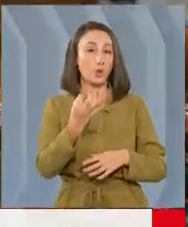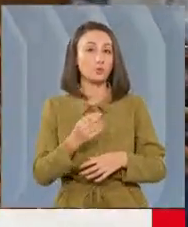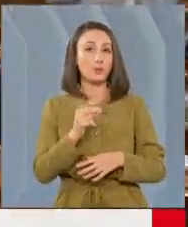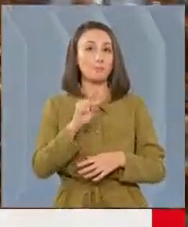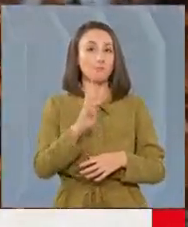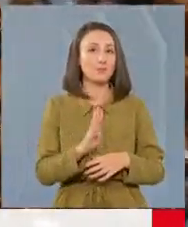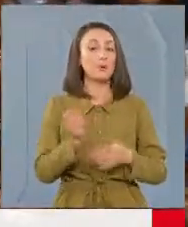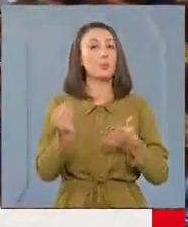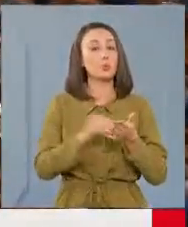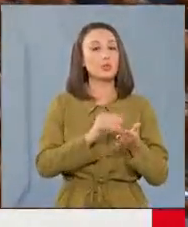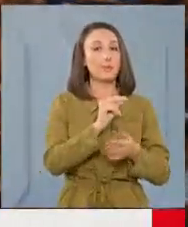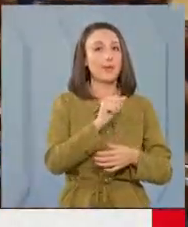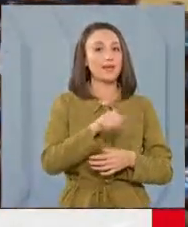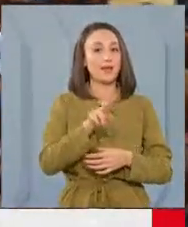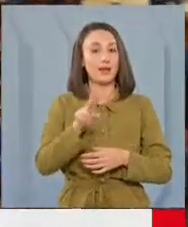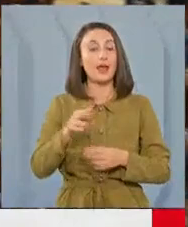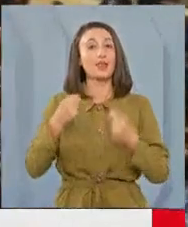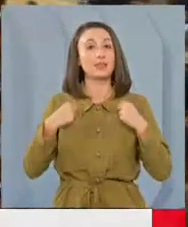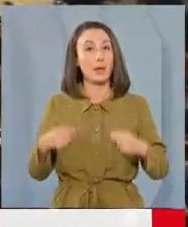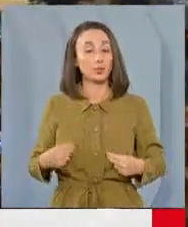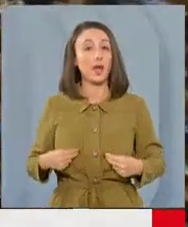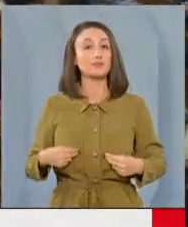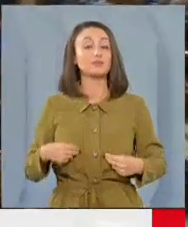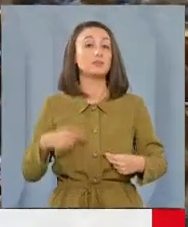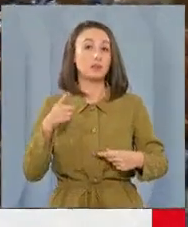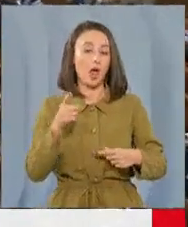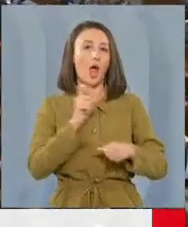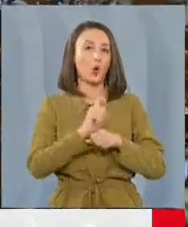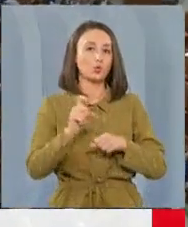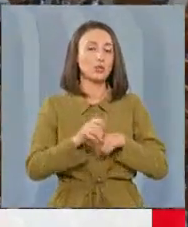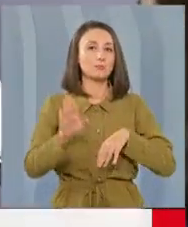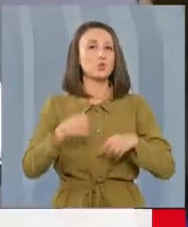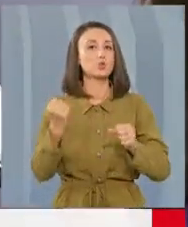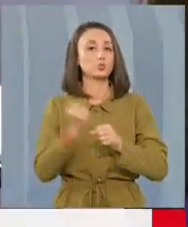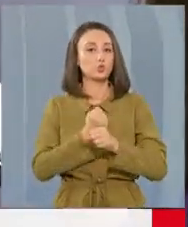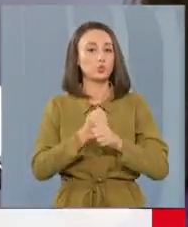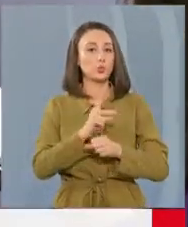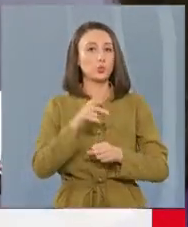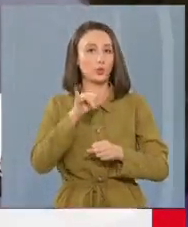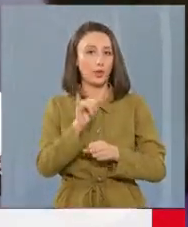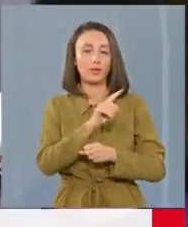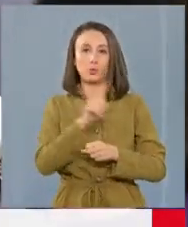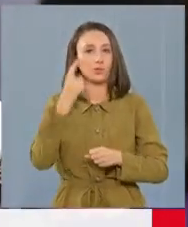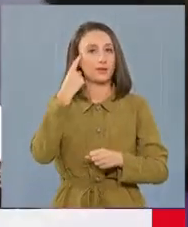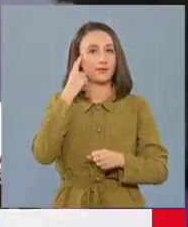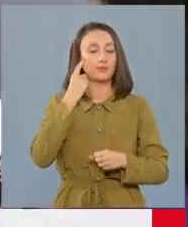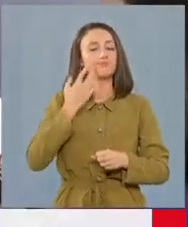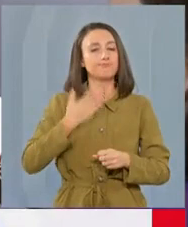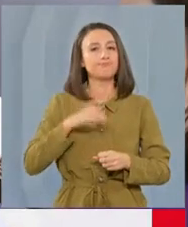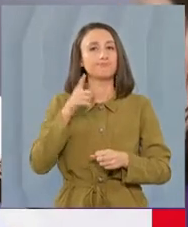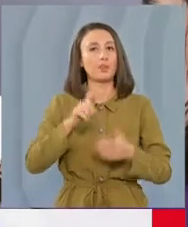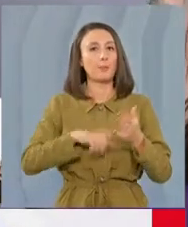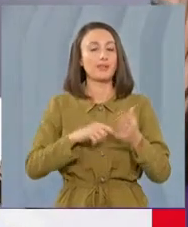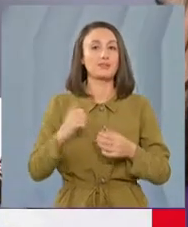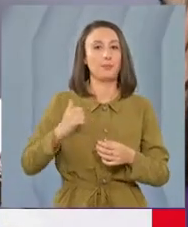din PIB trecut în PNRR. Deputatul Cristian Seidler l-acuză pe ministrul muncii Marius Budăi că nu ia în calcul intenționat